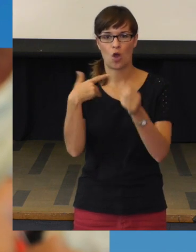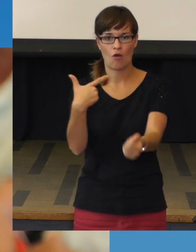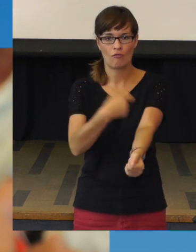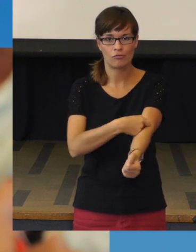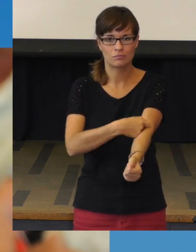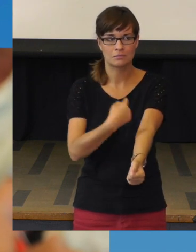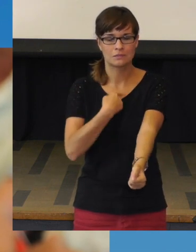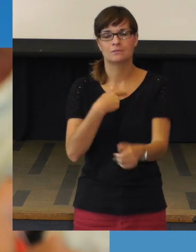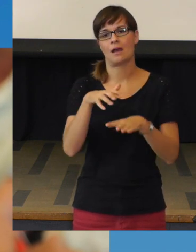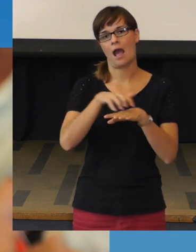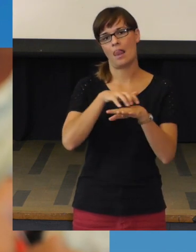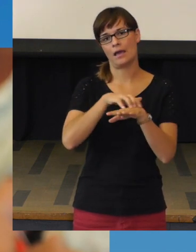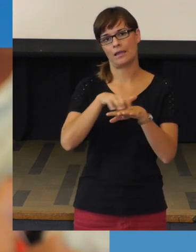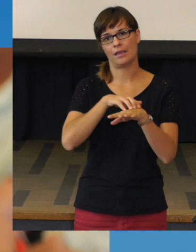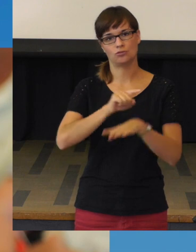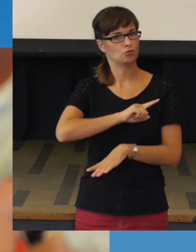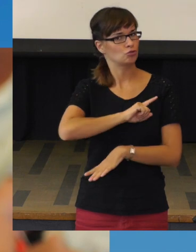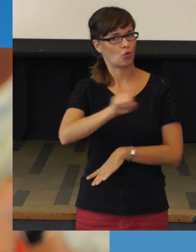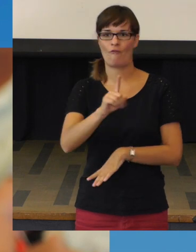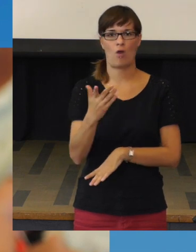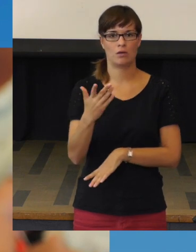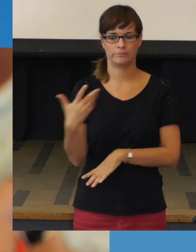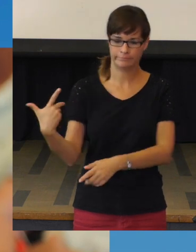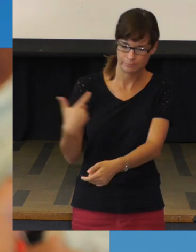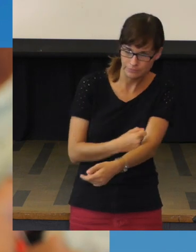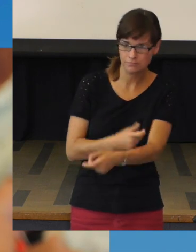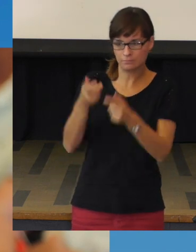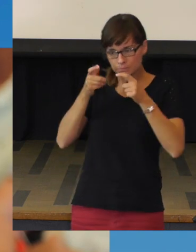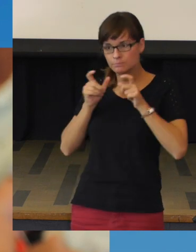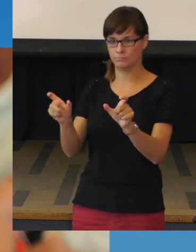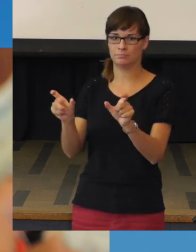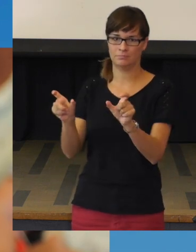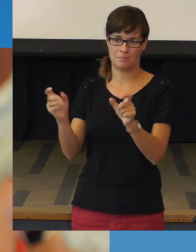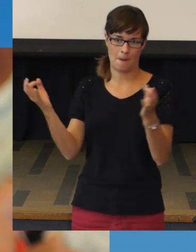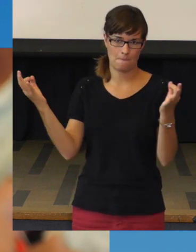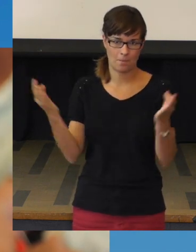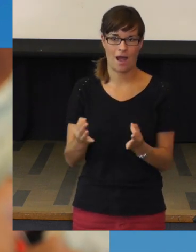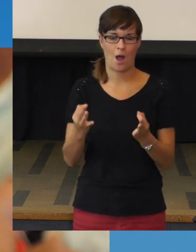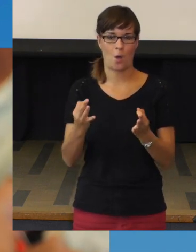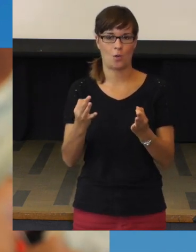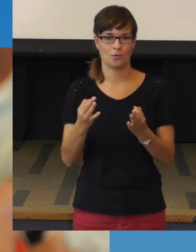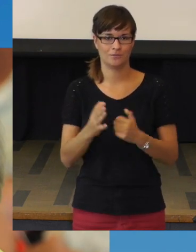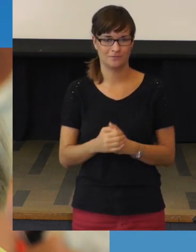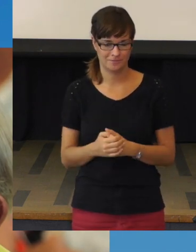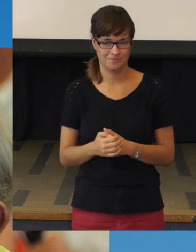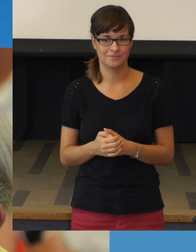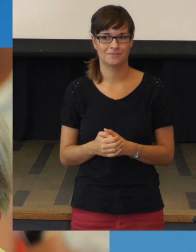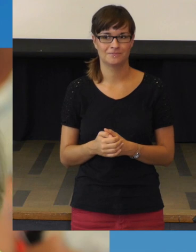Kontrastmittelallergie bekommen habe, die sofort medikamentös behandelt werden musste. Das ist dann